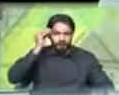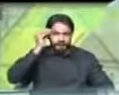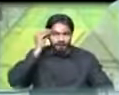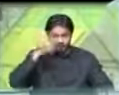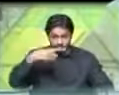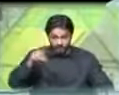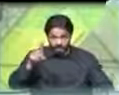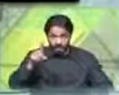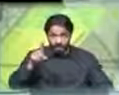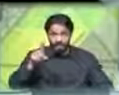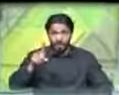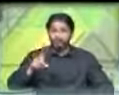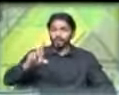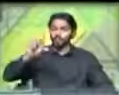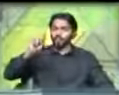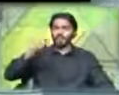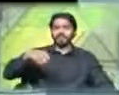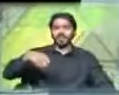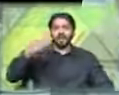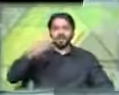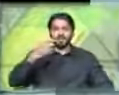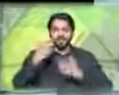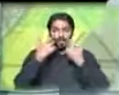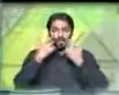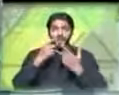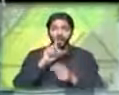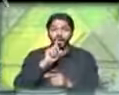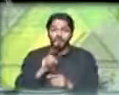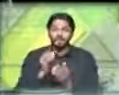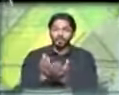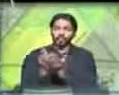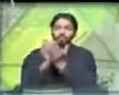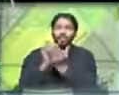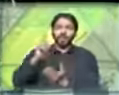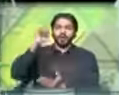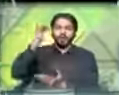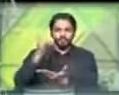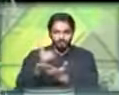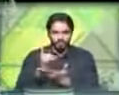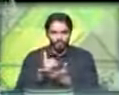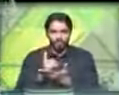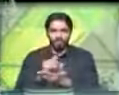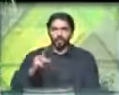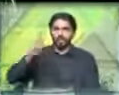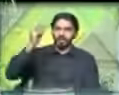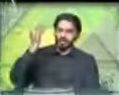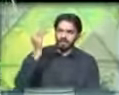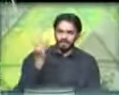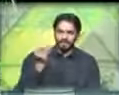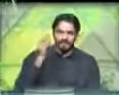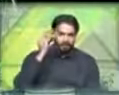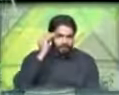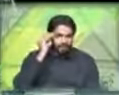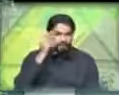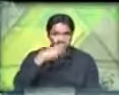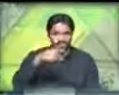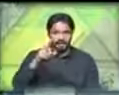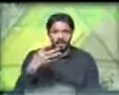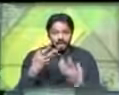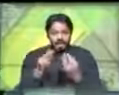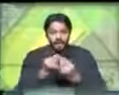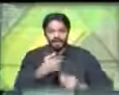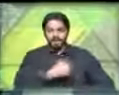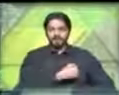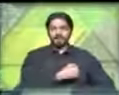عليه بكرمه وتفضل عليه بجوده وعطائه رزقه صحة الفهم مع حسن